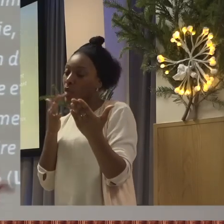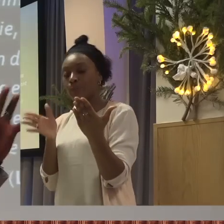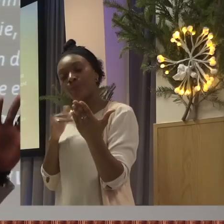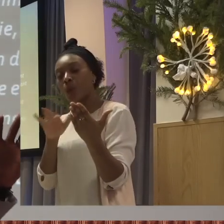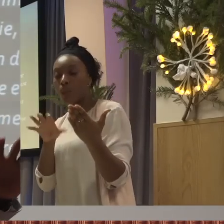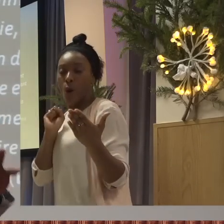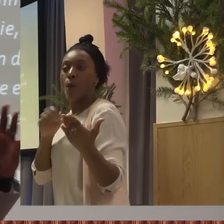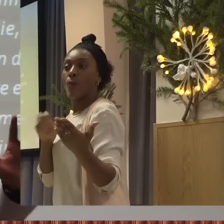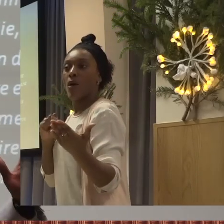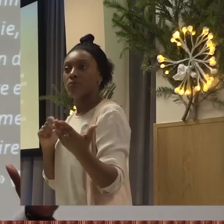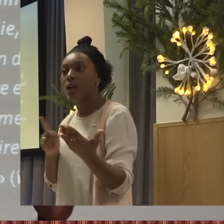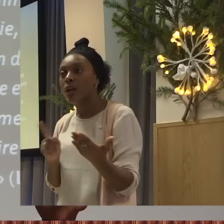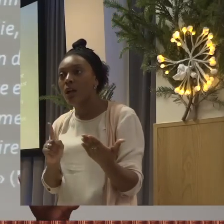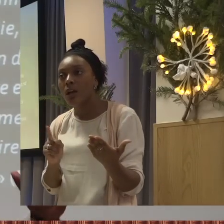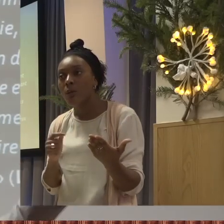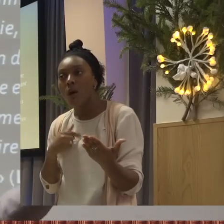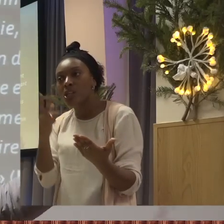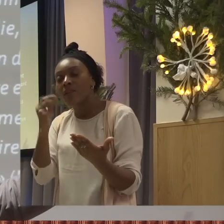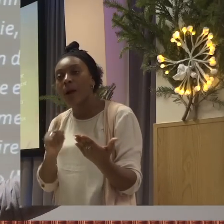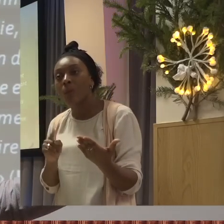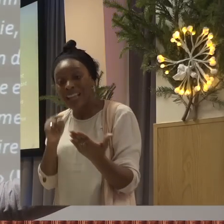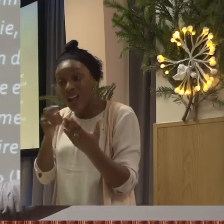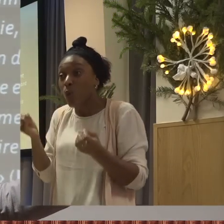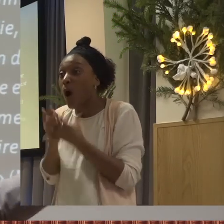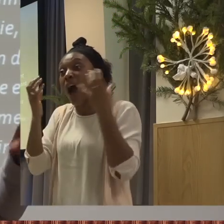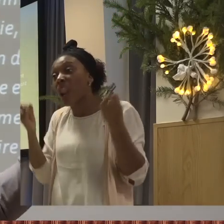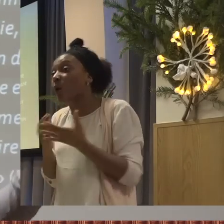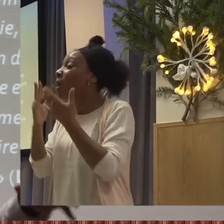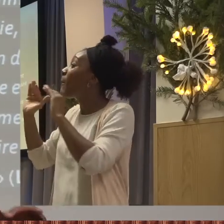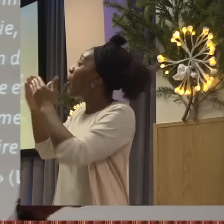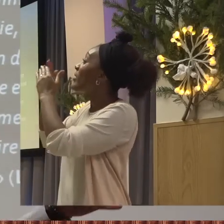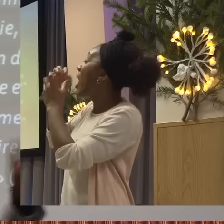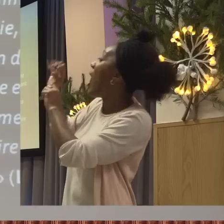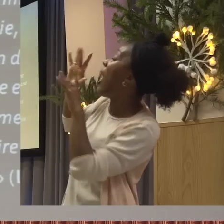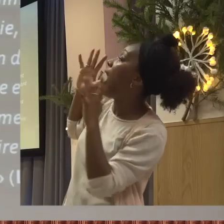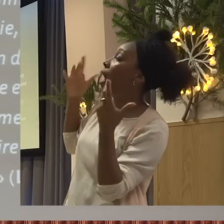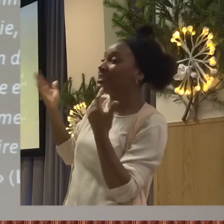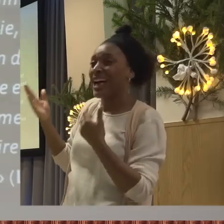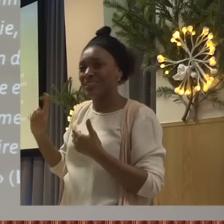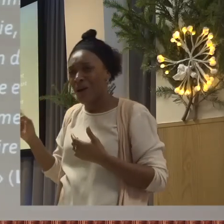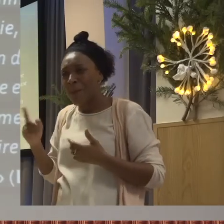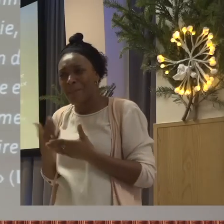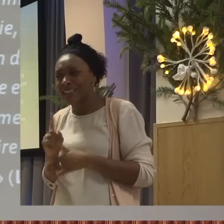y a une gloire, il y a une gloire. Mais ce n'était pas ça le propos de la gloire. La gloire arrive après.